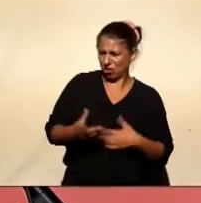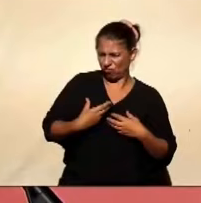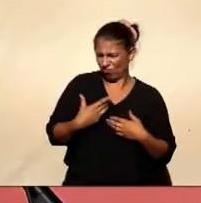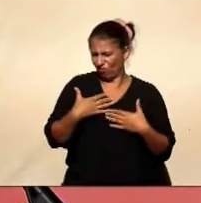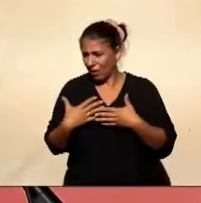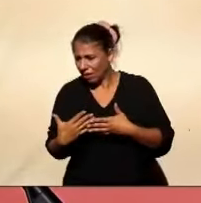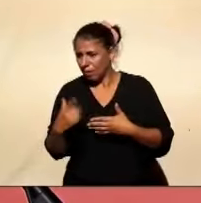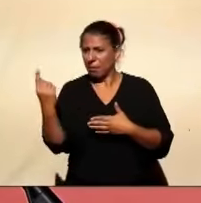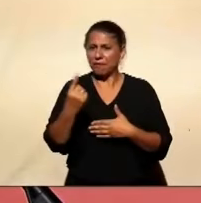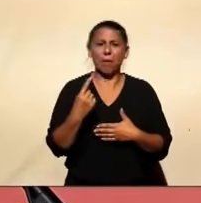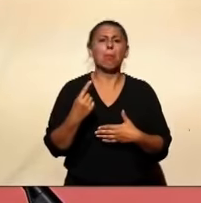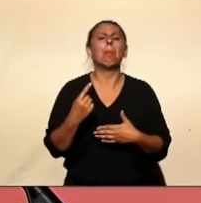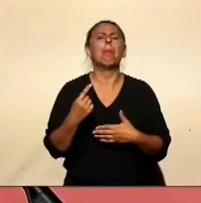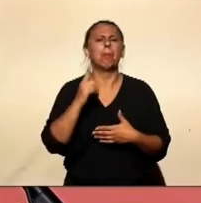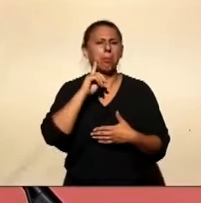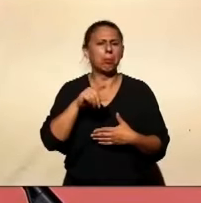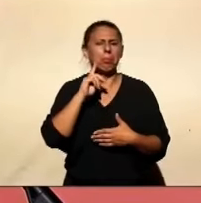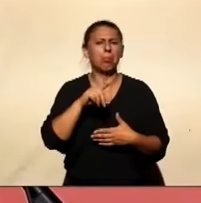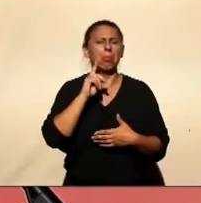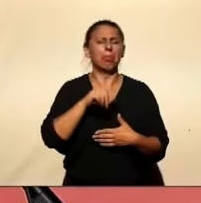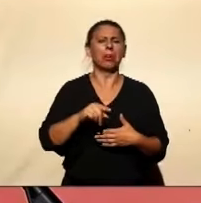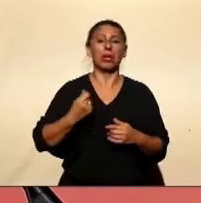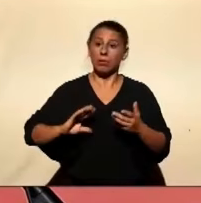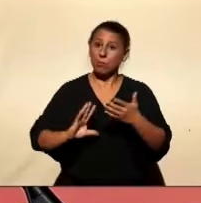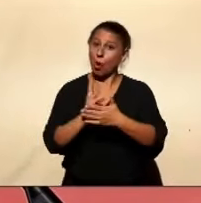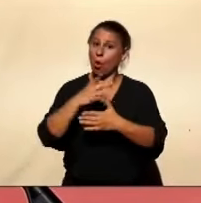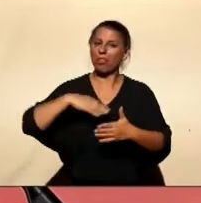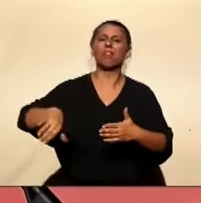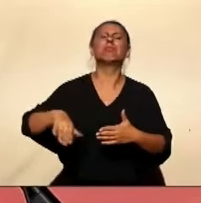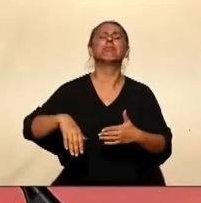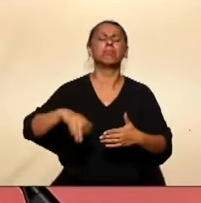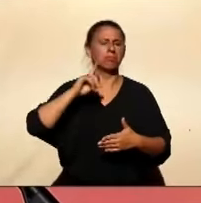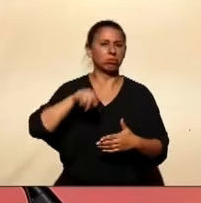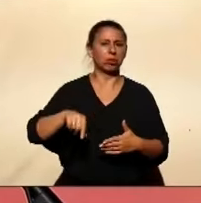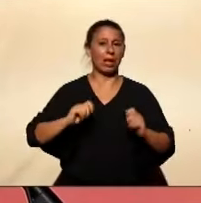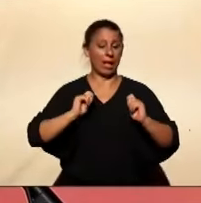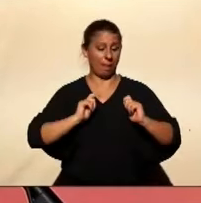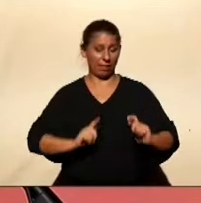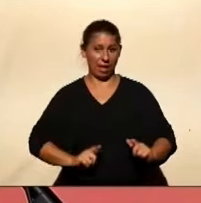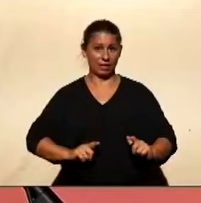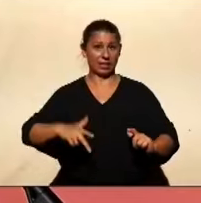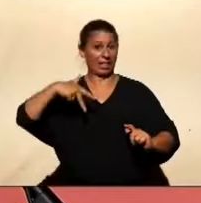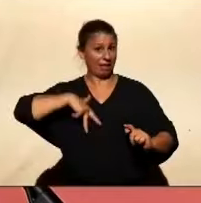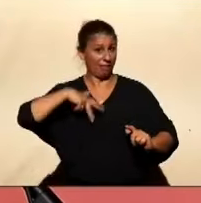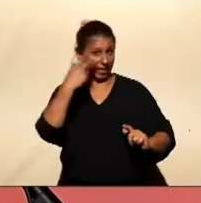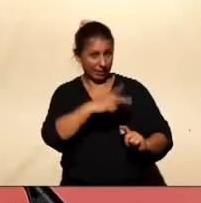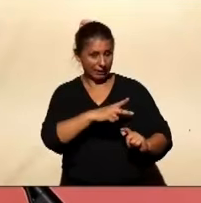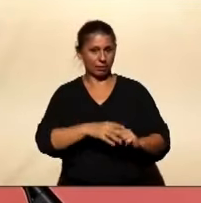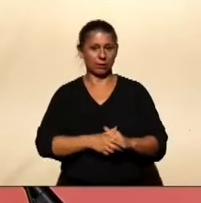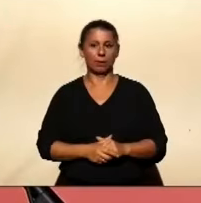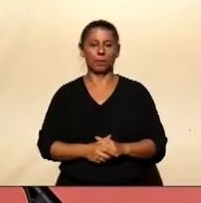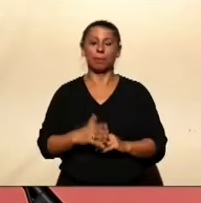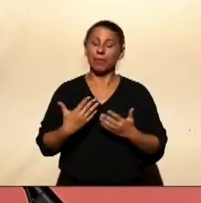στο περιβάλλον ή στην ευημερία των λαών. Οι καπιταλιστές και οι κυβερνήσεις τους